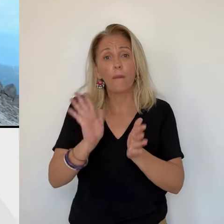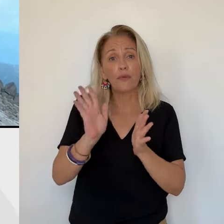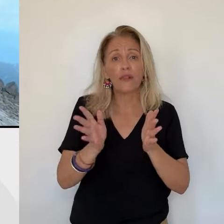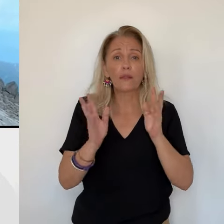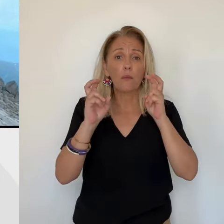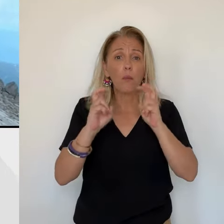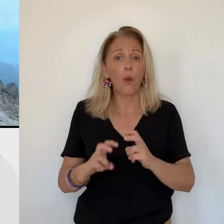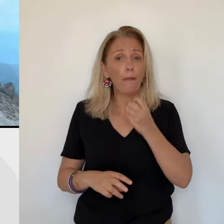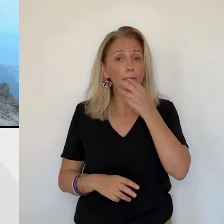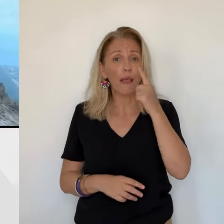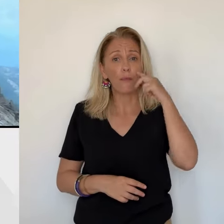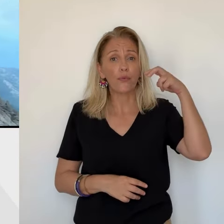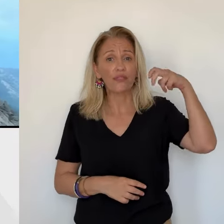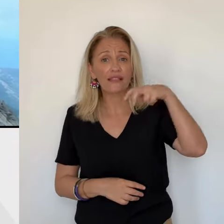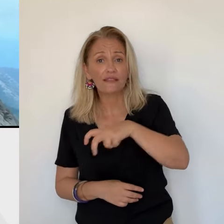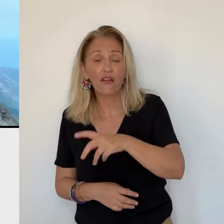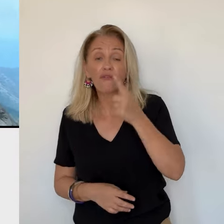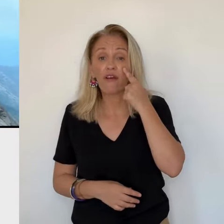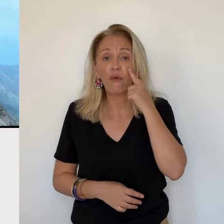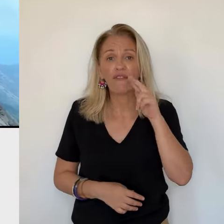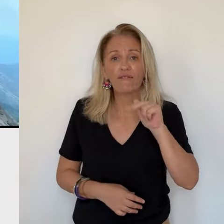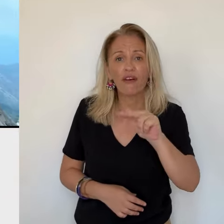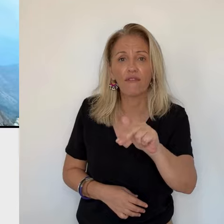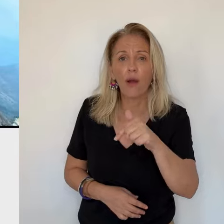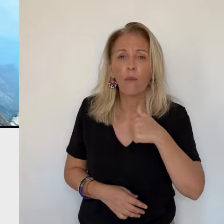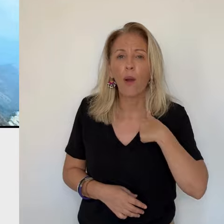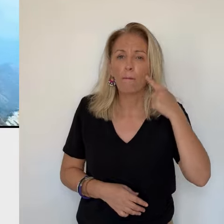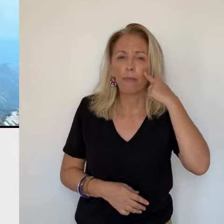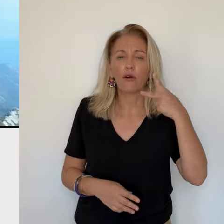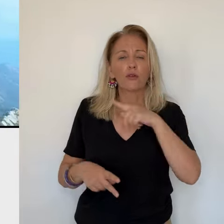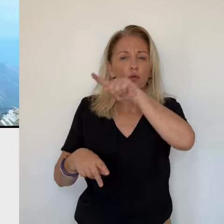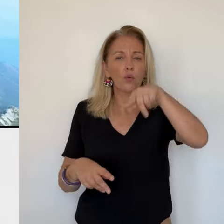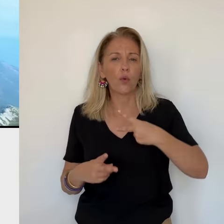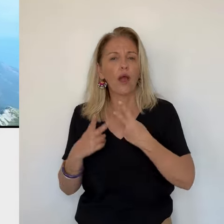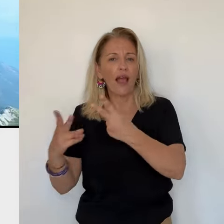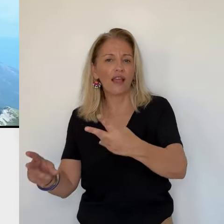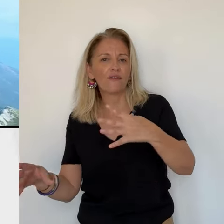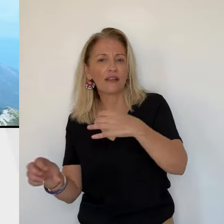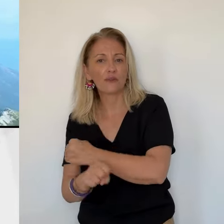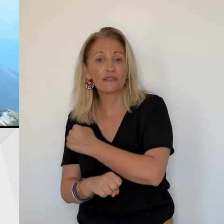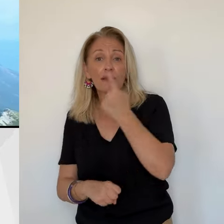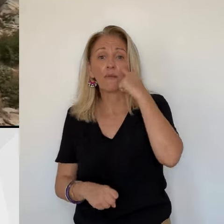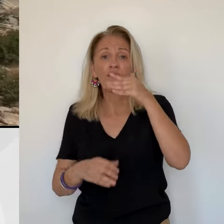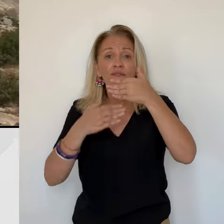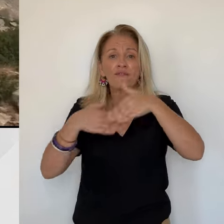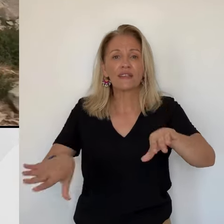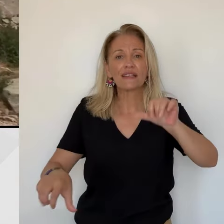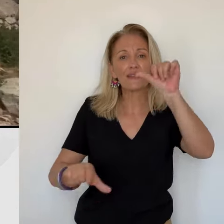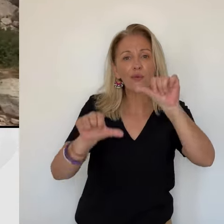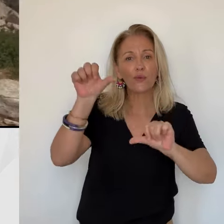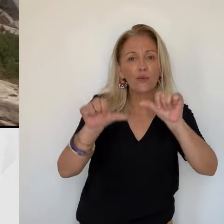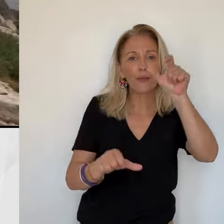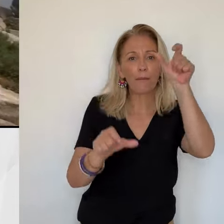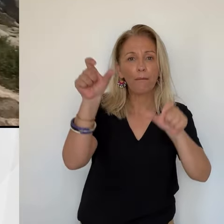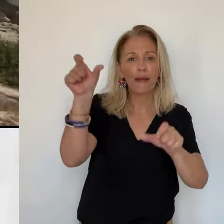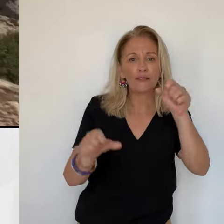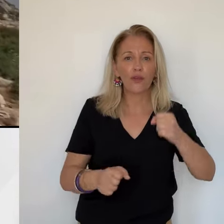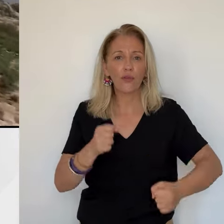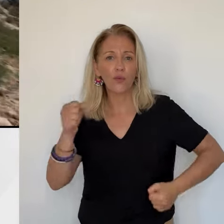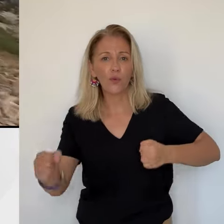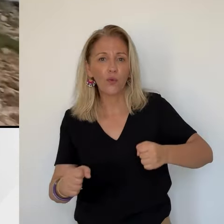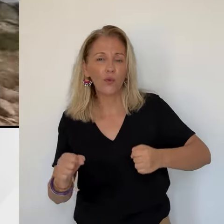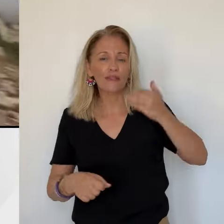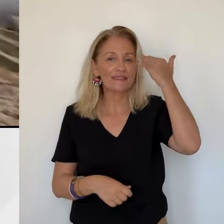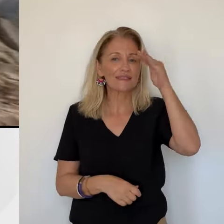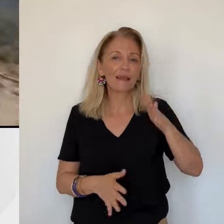de descente. Ça va peut-être aller un peu moins bien. On verra bien. Mais ça devrait aller. On va arriver. Pour aller au bout de leur course,